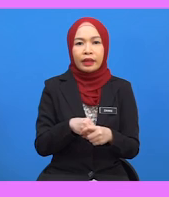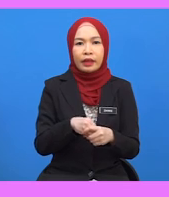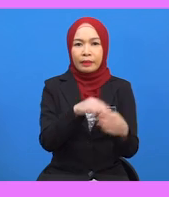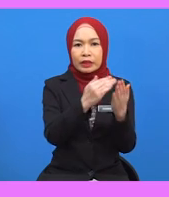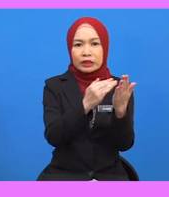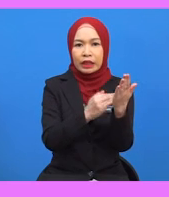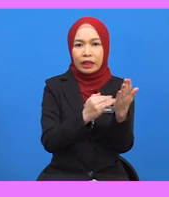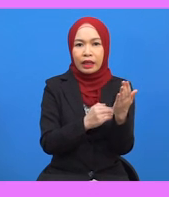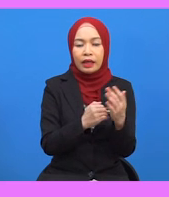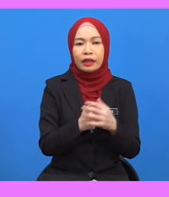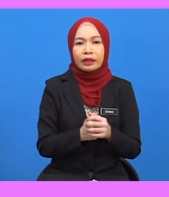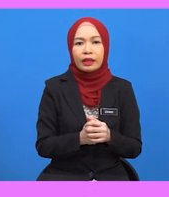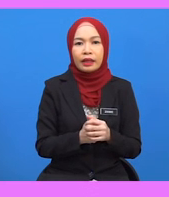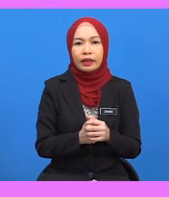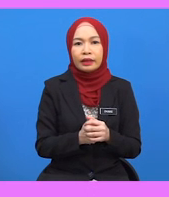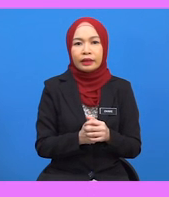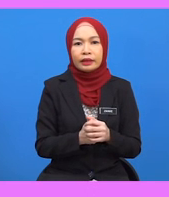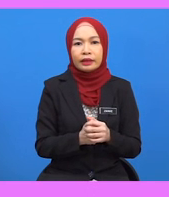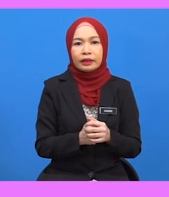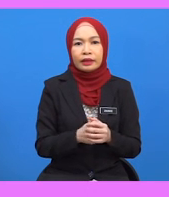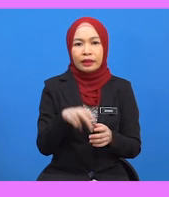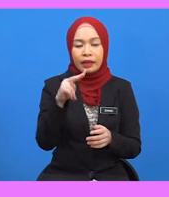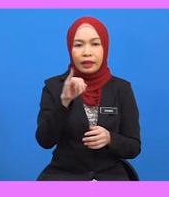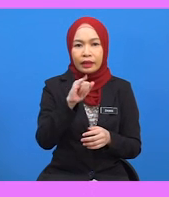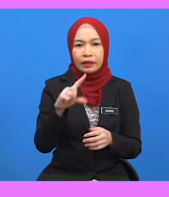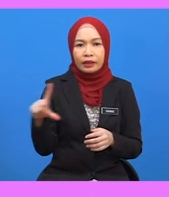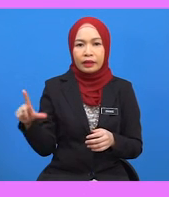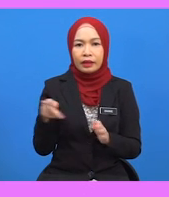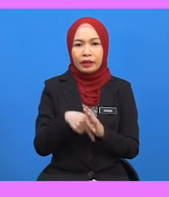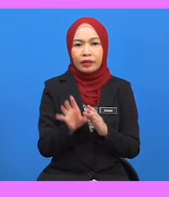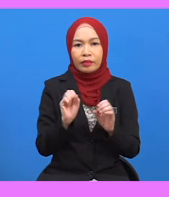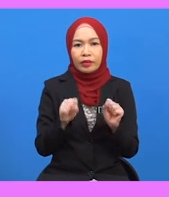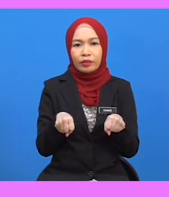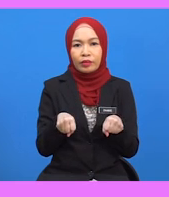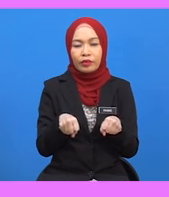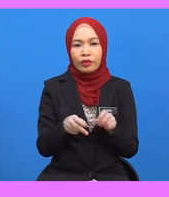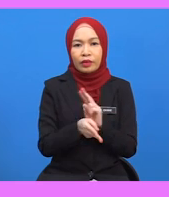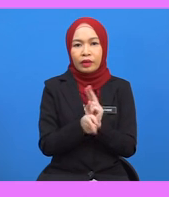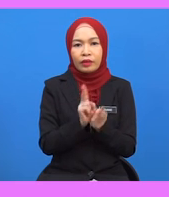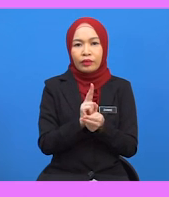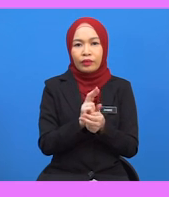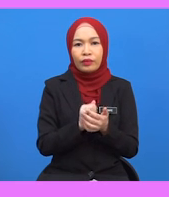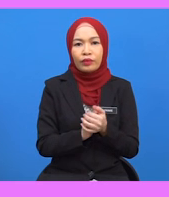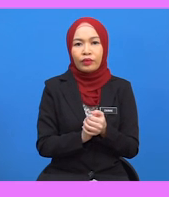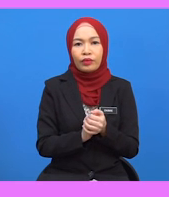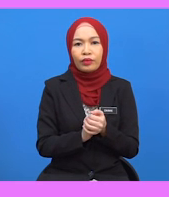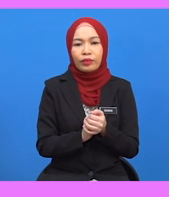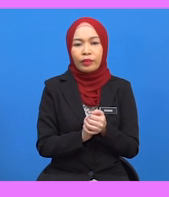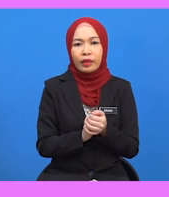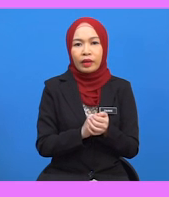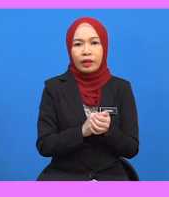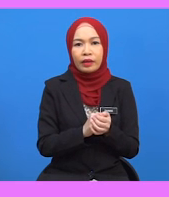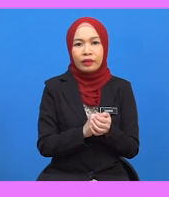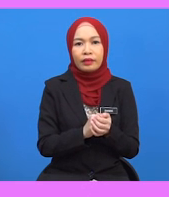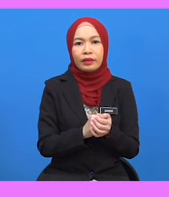M ialah pemboleh ubah yang mewakili kedudukan item pertengahan